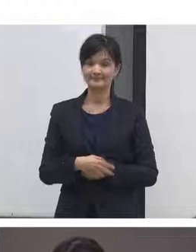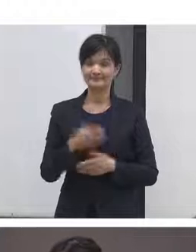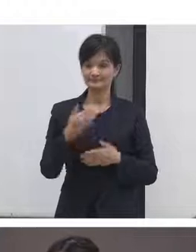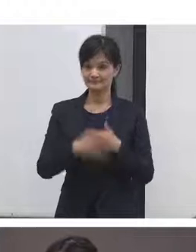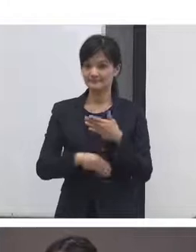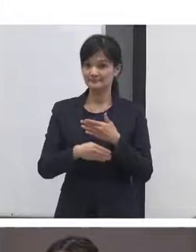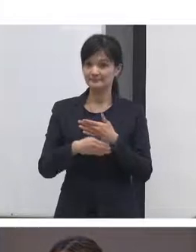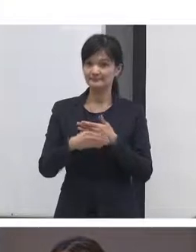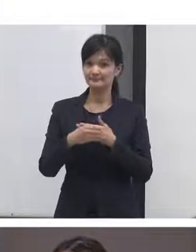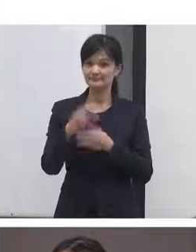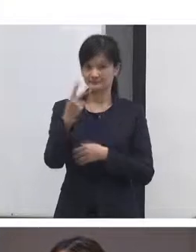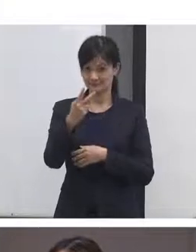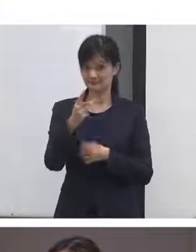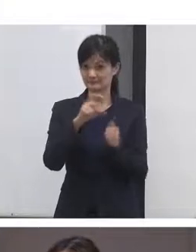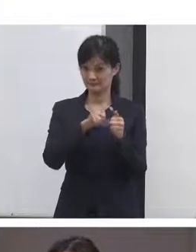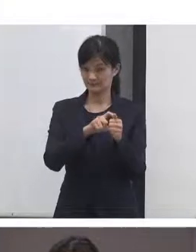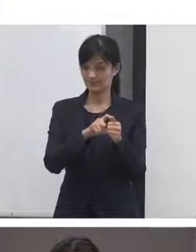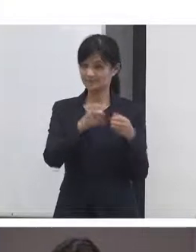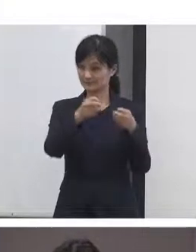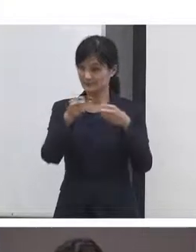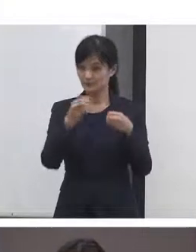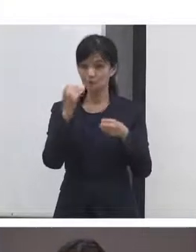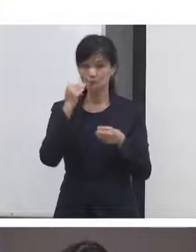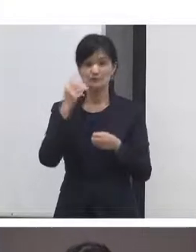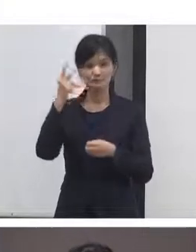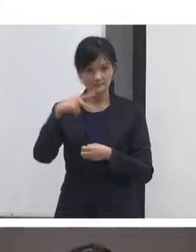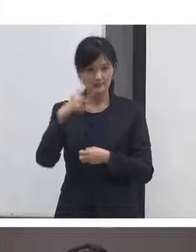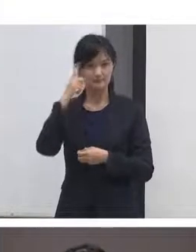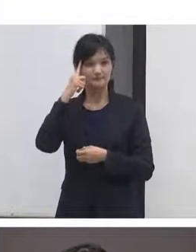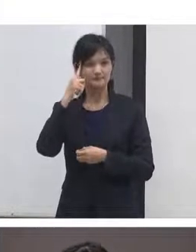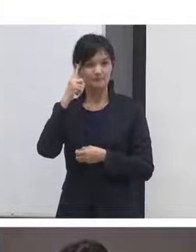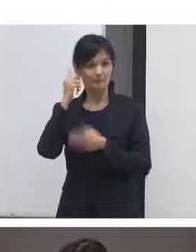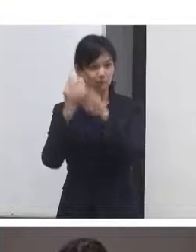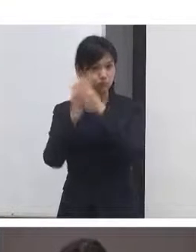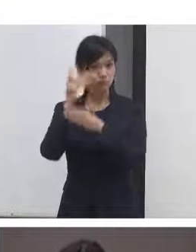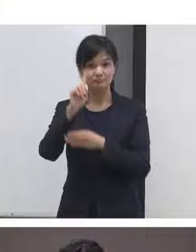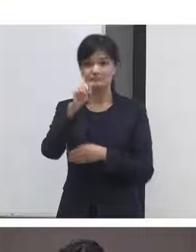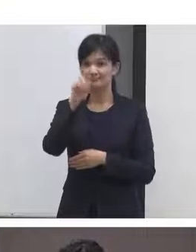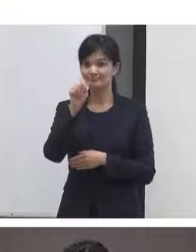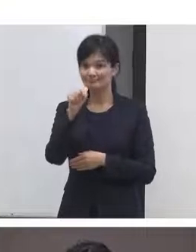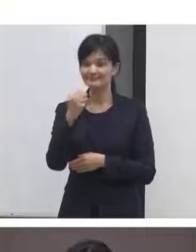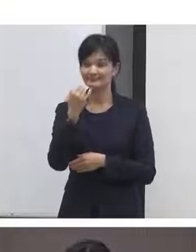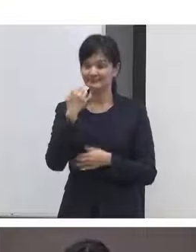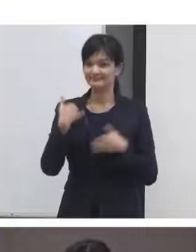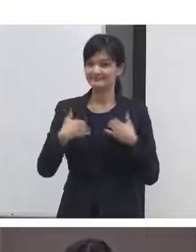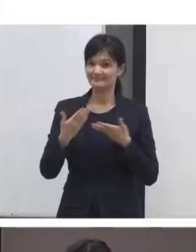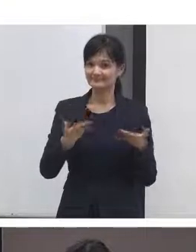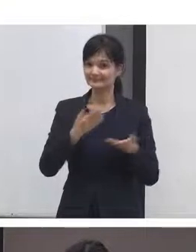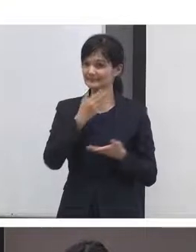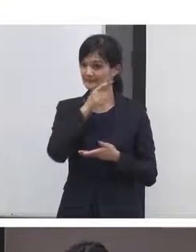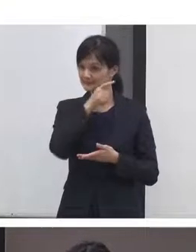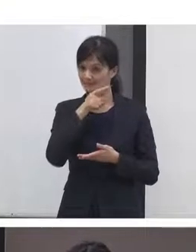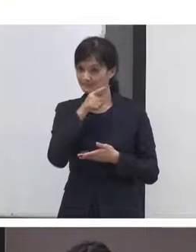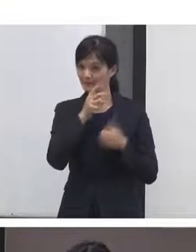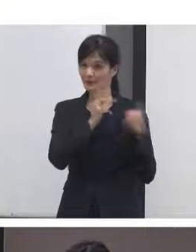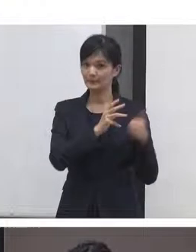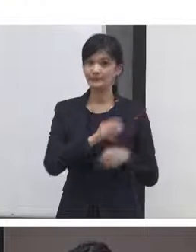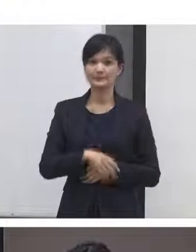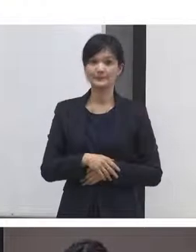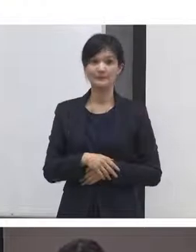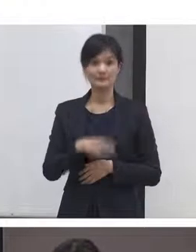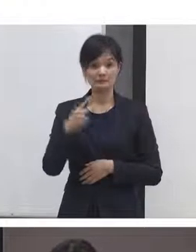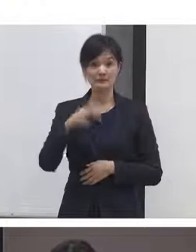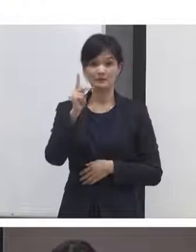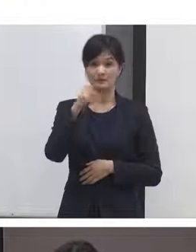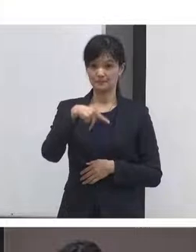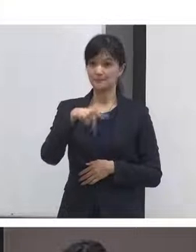剩下的两个题目讨论完，那如果大家有其他问题的话，欢迎等一下私下再来找讲者就是询问。然后顺便也提一下，就是说刚才